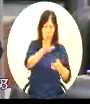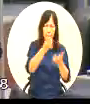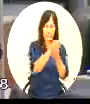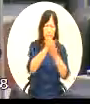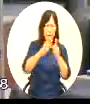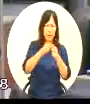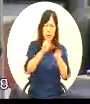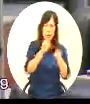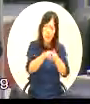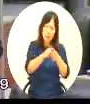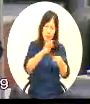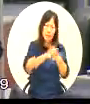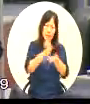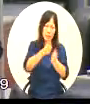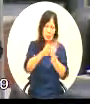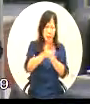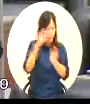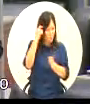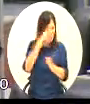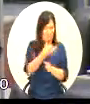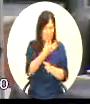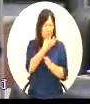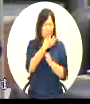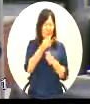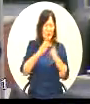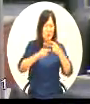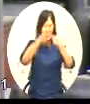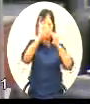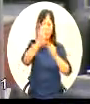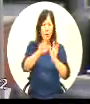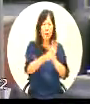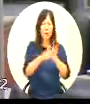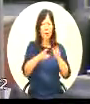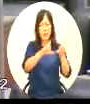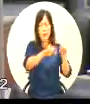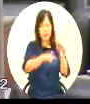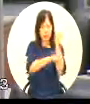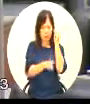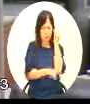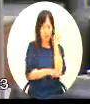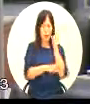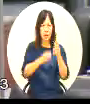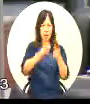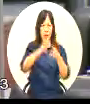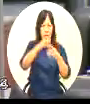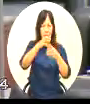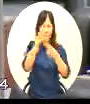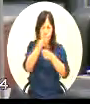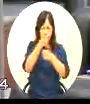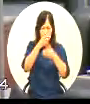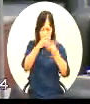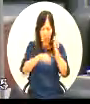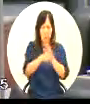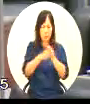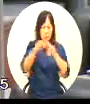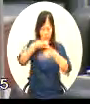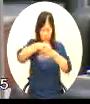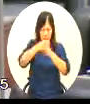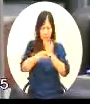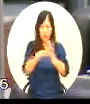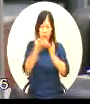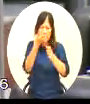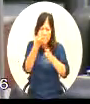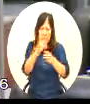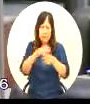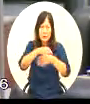的医师通常为了避免纠纷，医护人员他会依照民法所规定的这些家属齁、伴侣几等亲